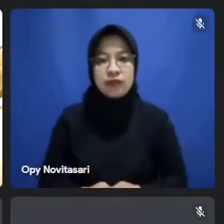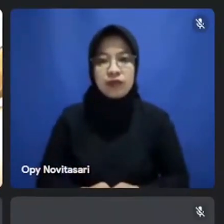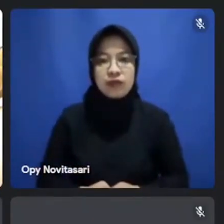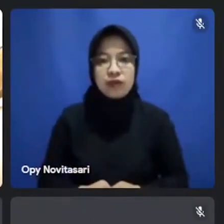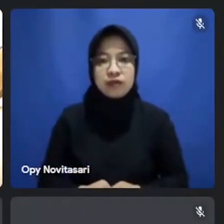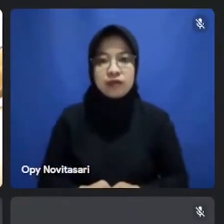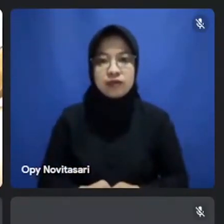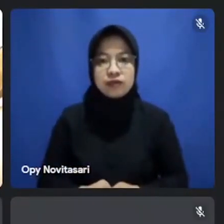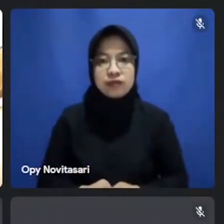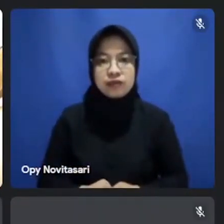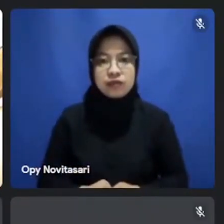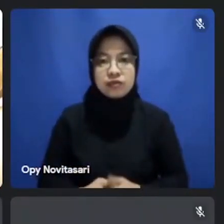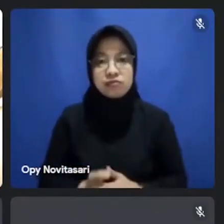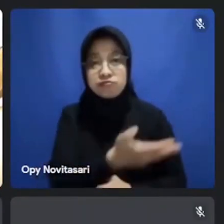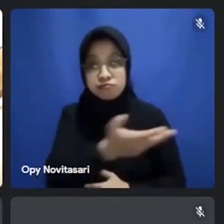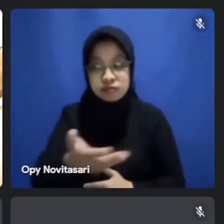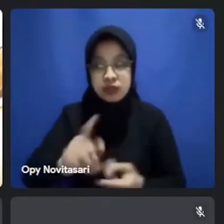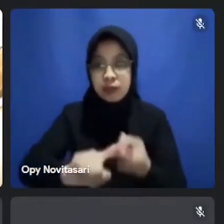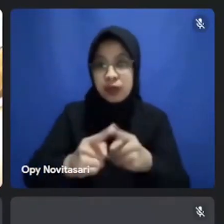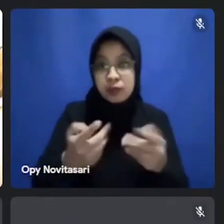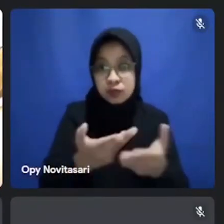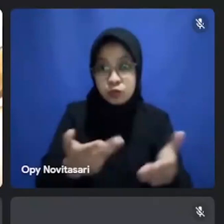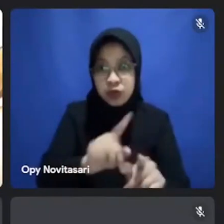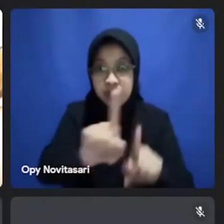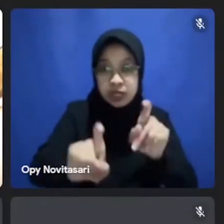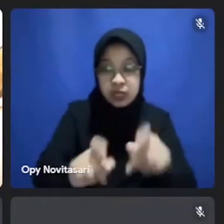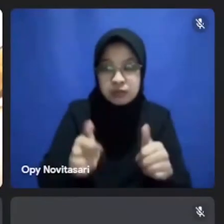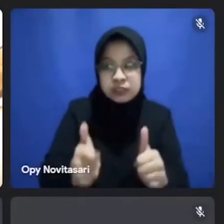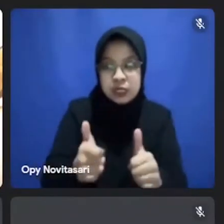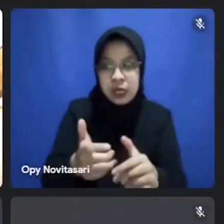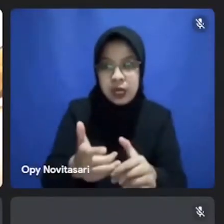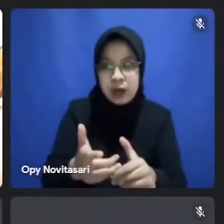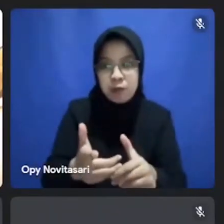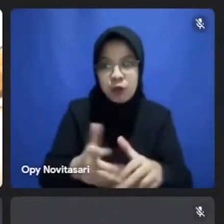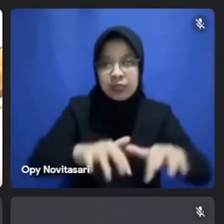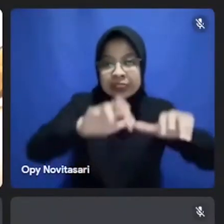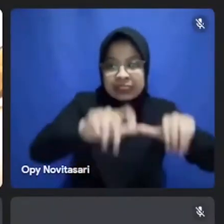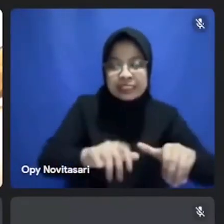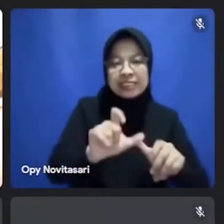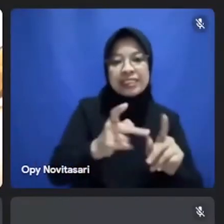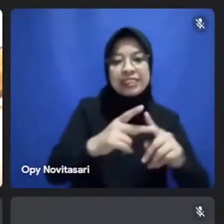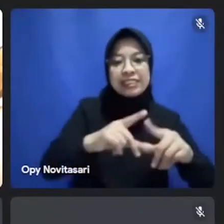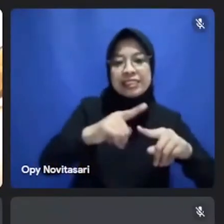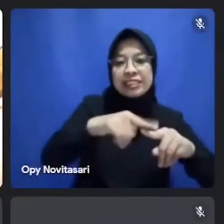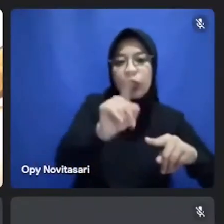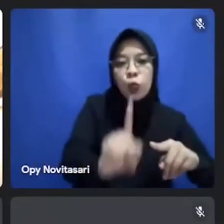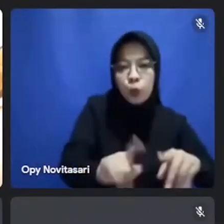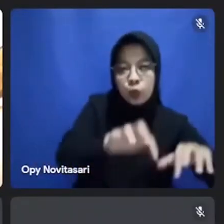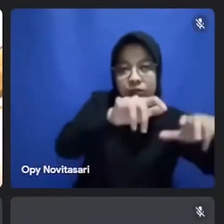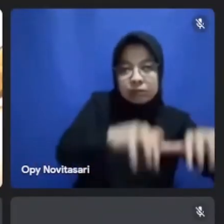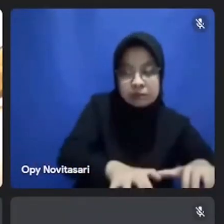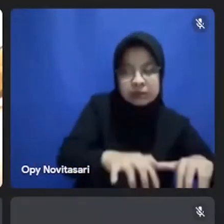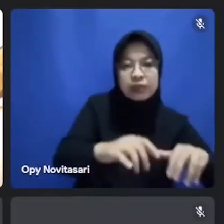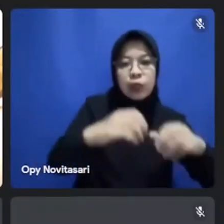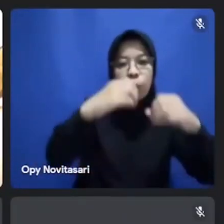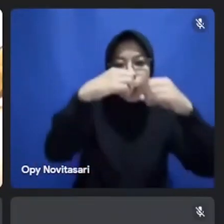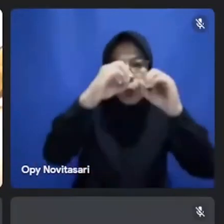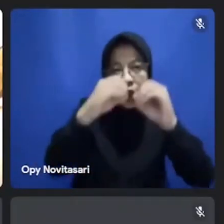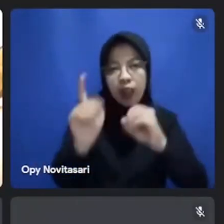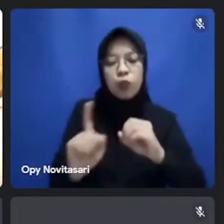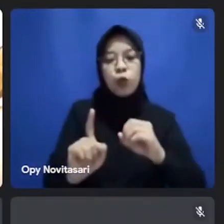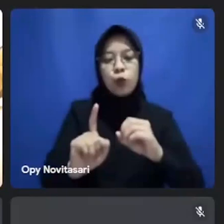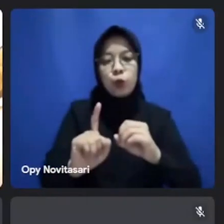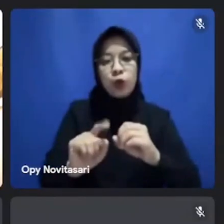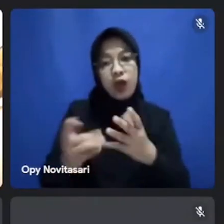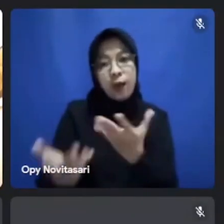laluag teman-teman yang ingin bertanya bisa disampaikan terlebih dahulu melaluiol chat Google meet di diskusi ini juga bagi